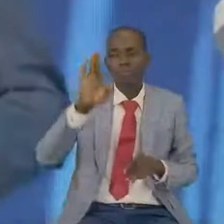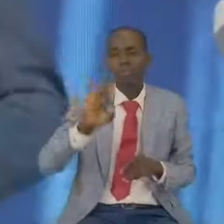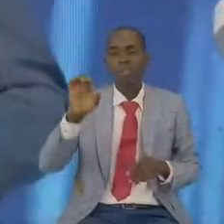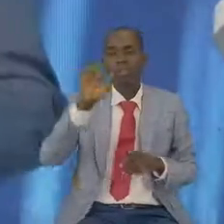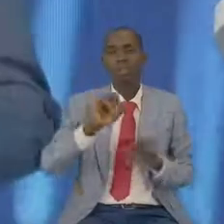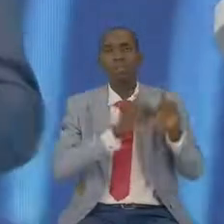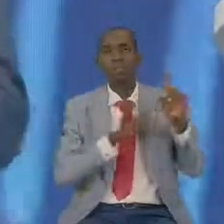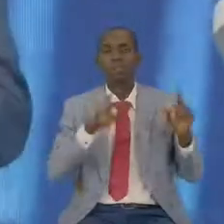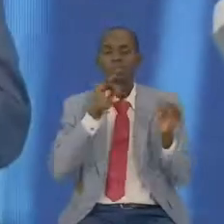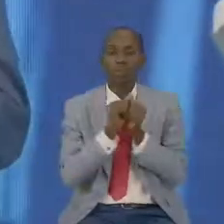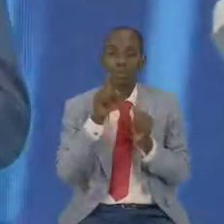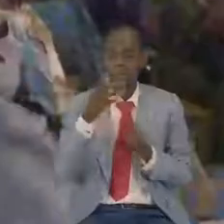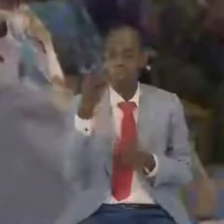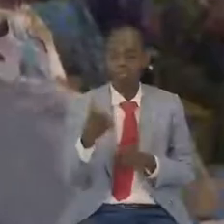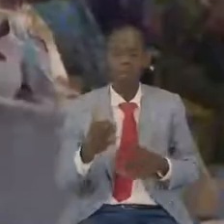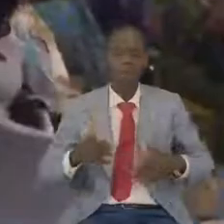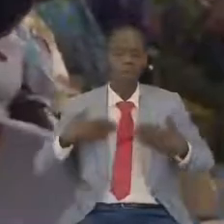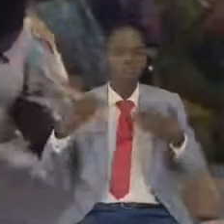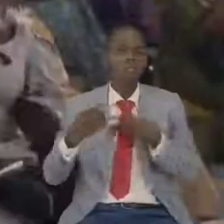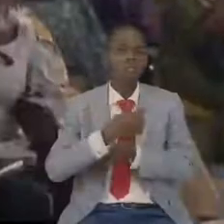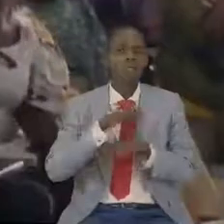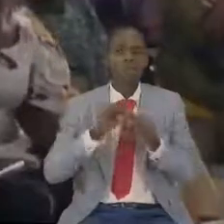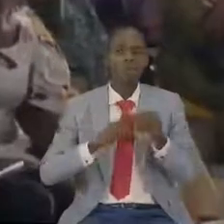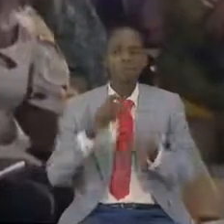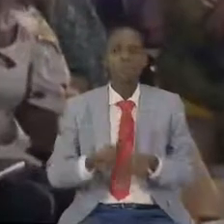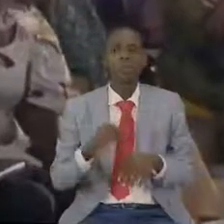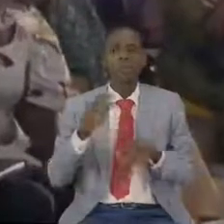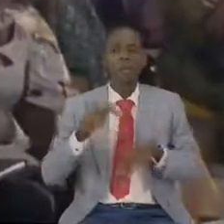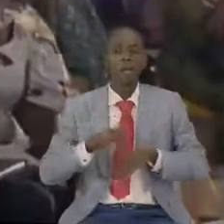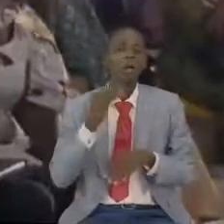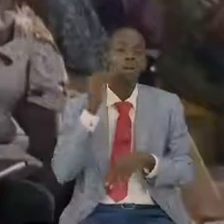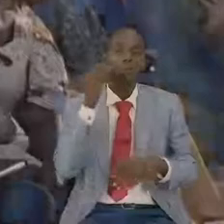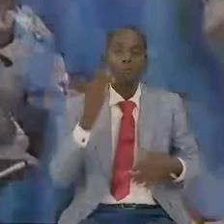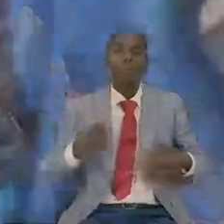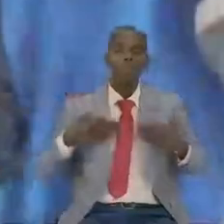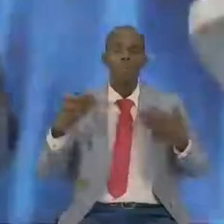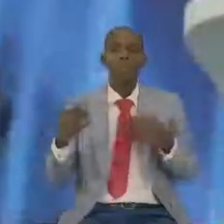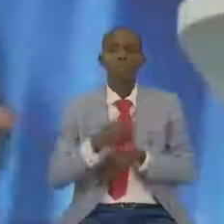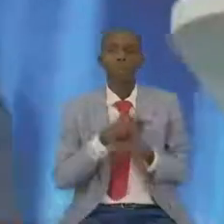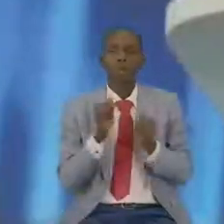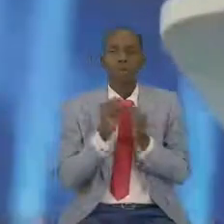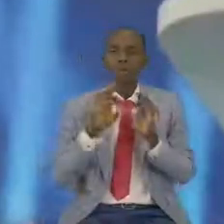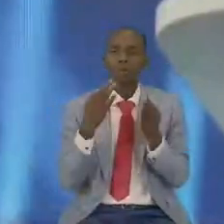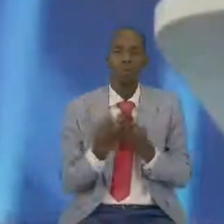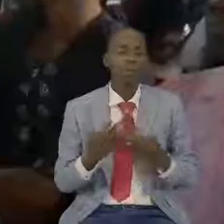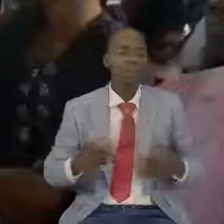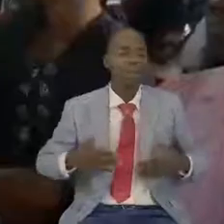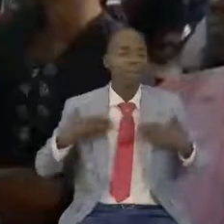joue heureux à tout moment. À la maison, joue heureux. Avec ta famille, joue heureux.